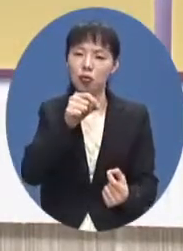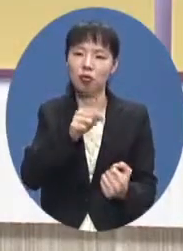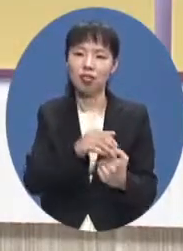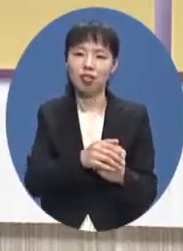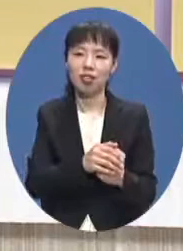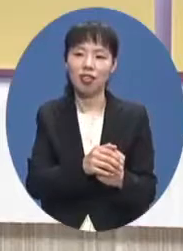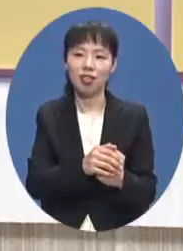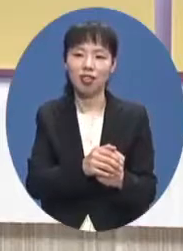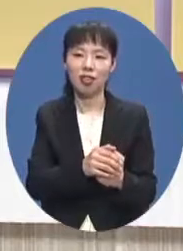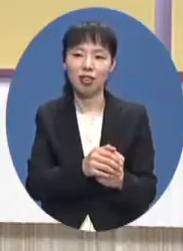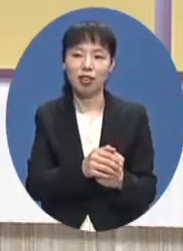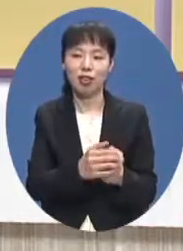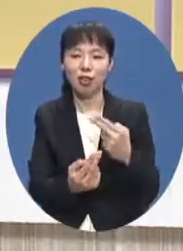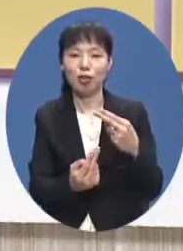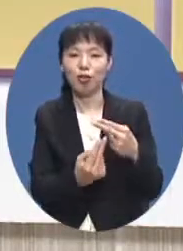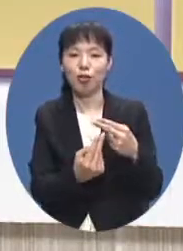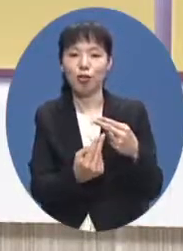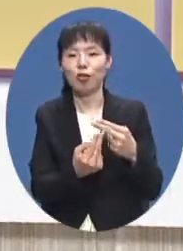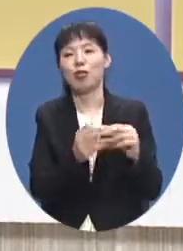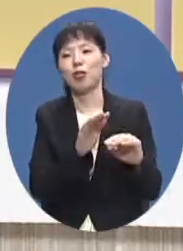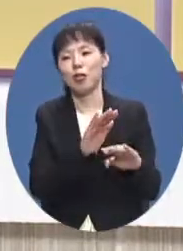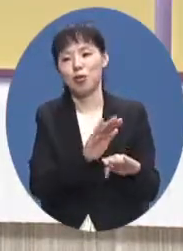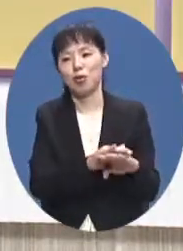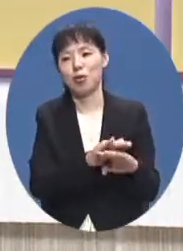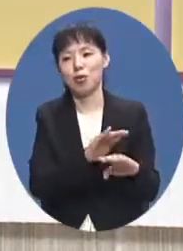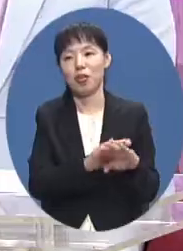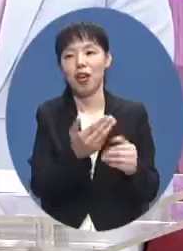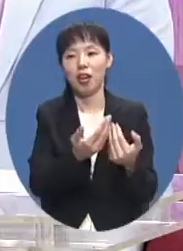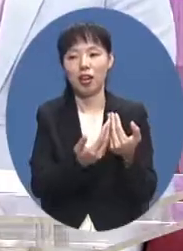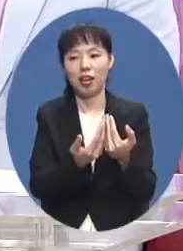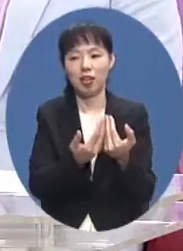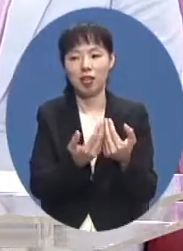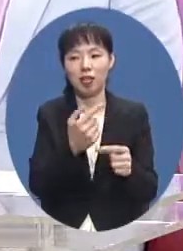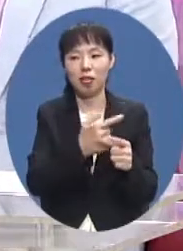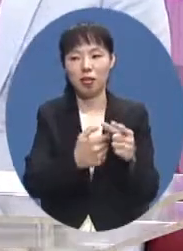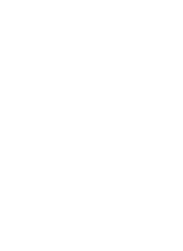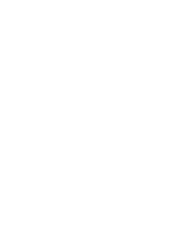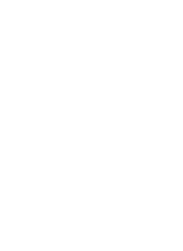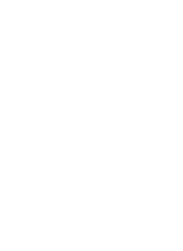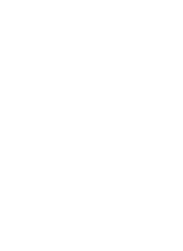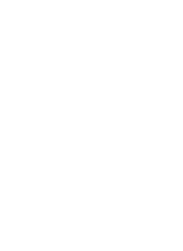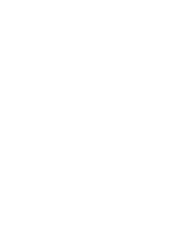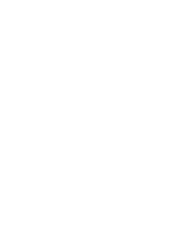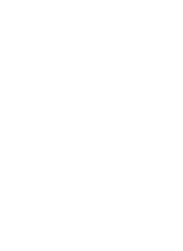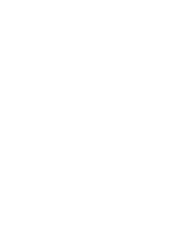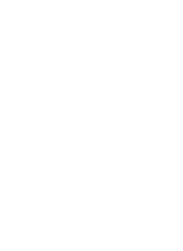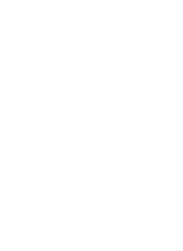두고 보자. 갈등을 그렇죠. 양상시키는. 갈등을 더 양상시킬 수 있습니다. 네.